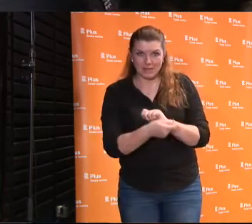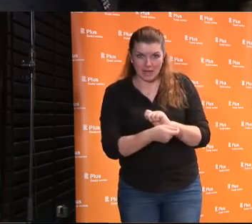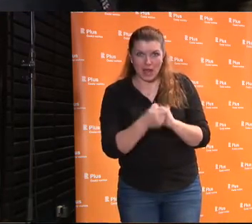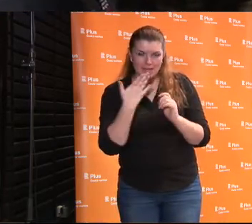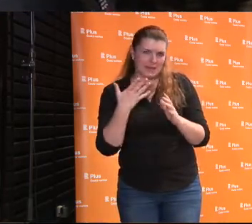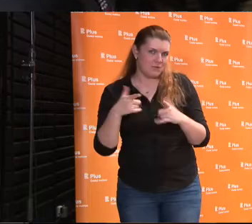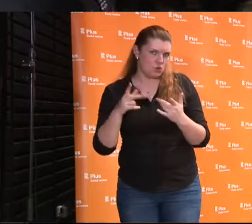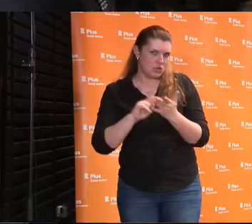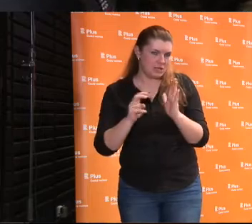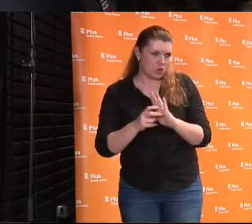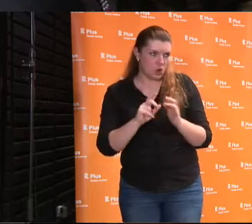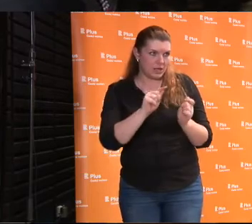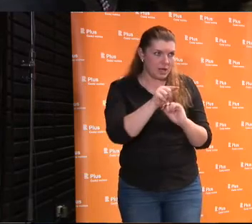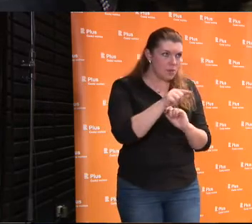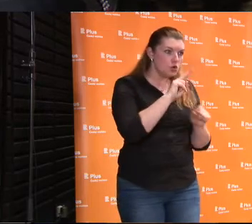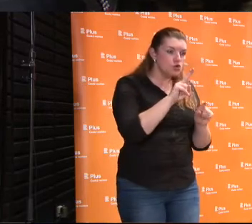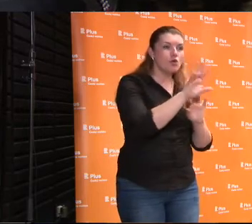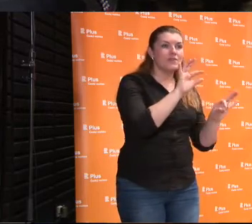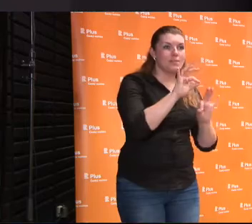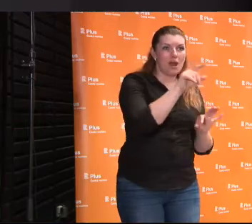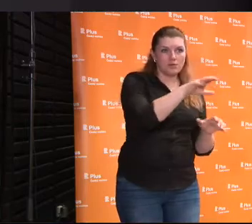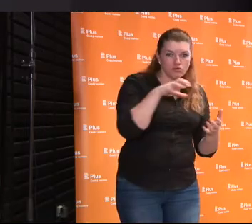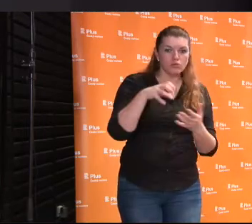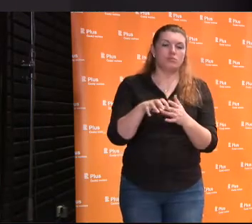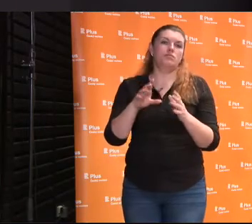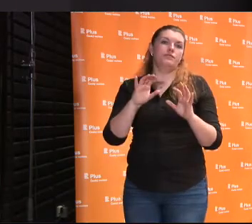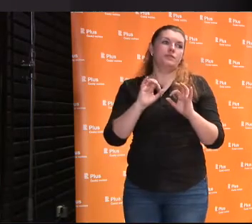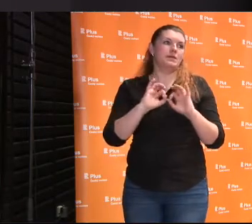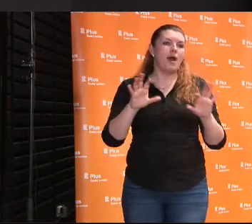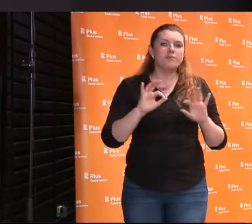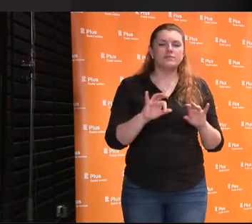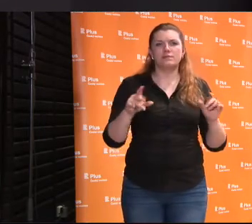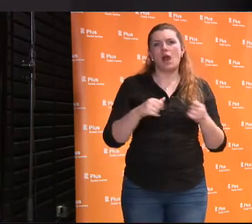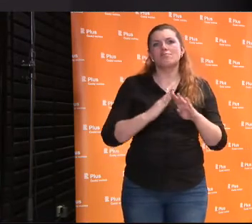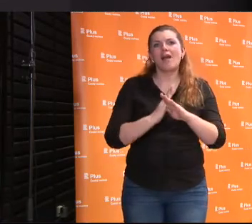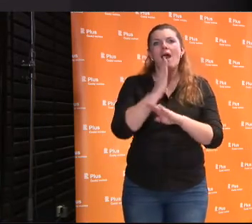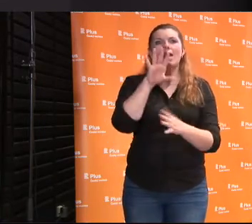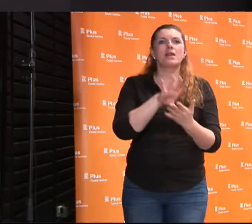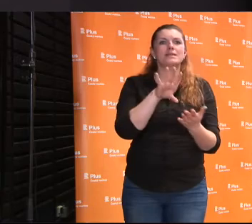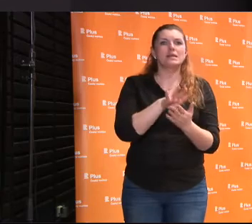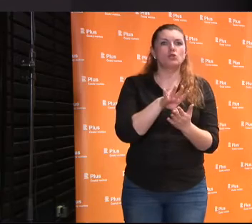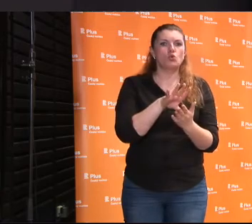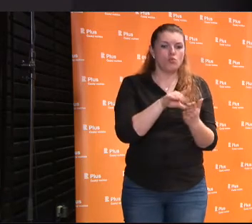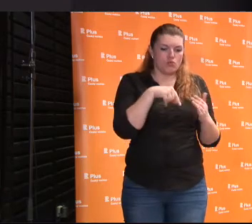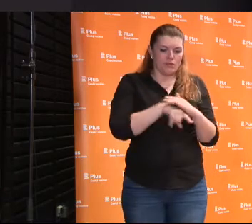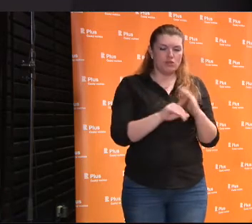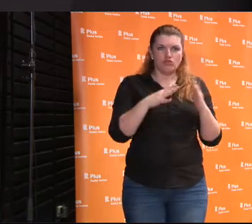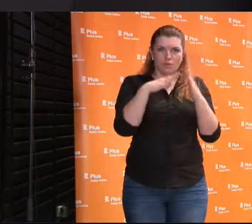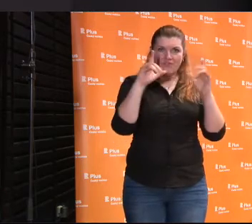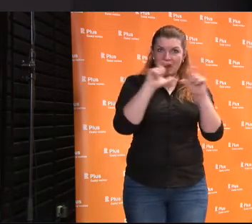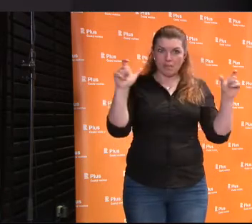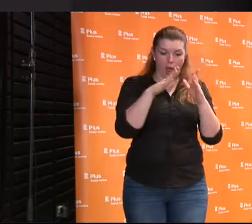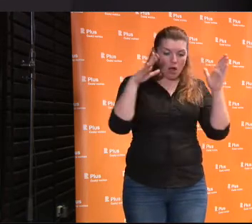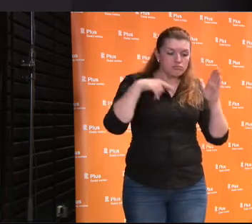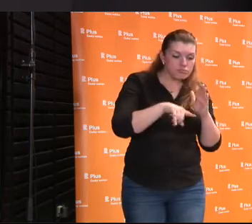technologií a v podstatě vznikají různá kariérní centra i uvnitř firem, kde vlastně ty